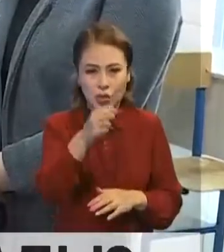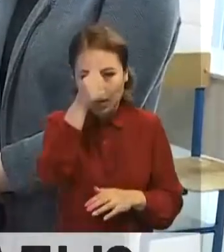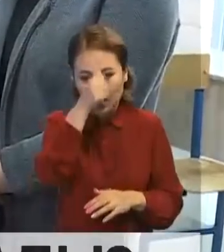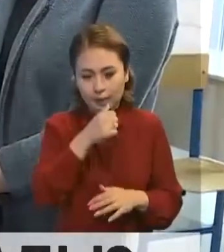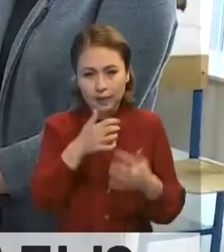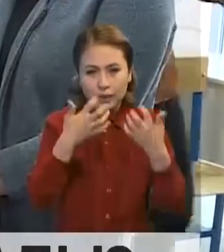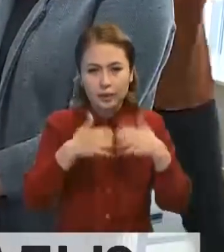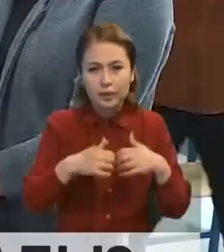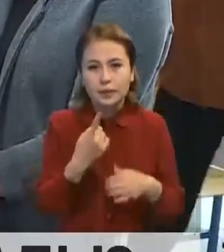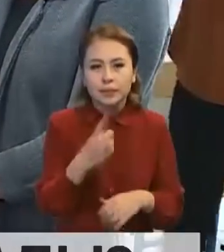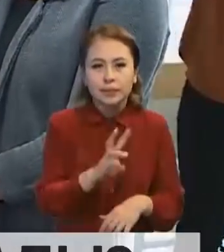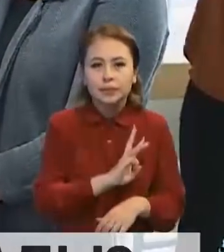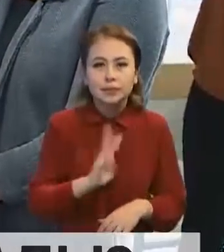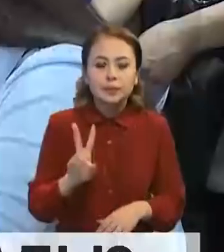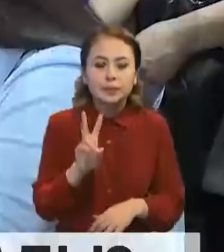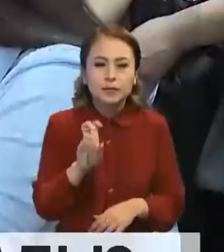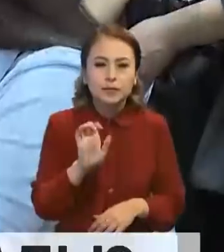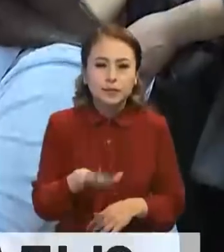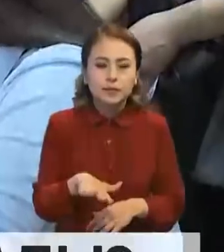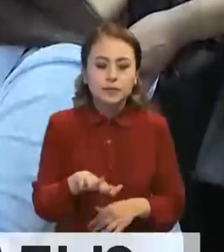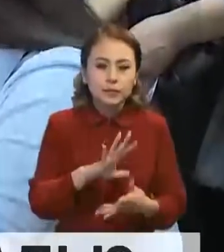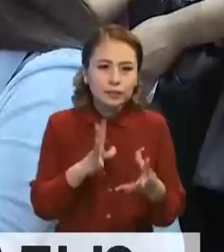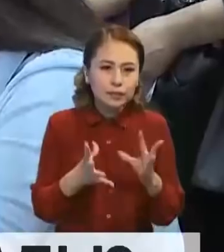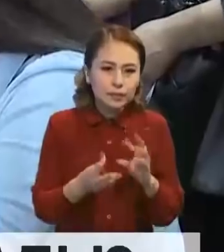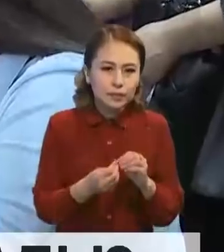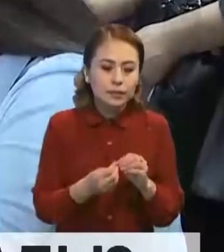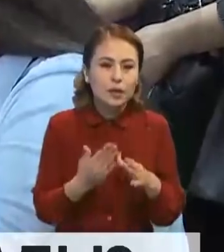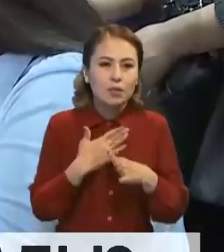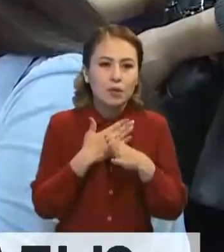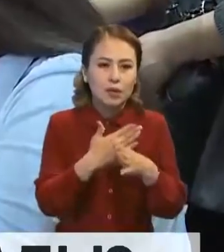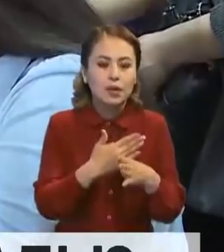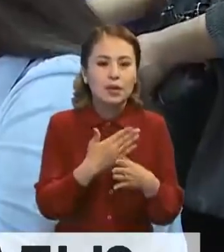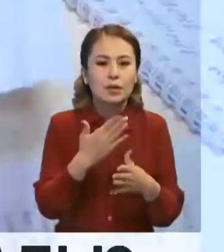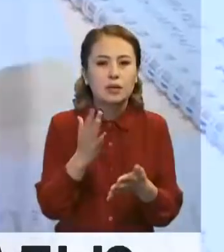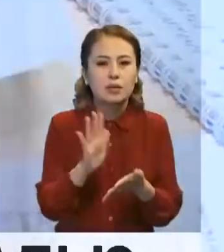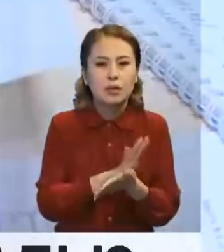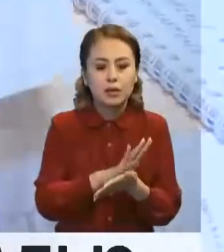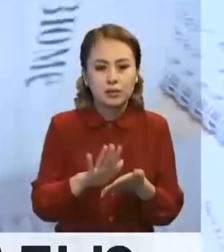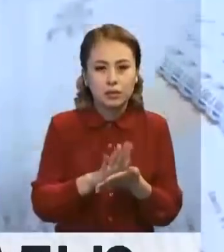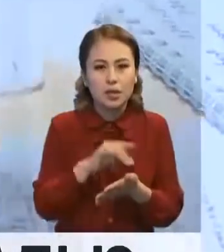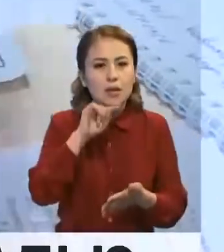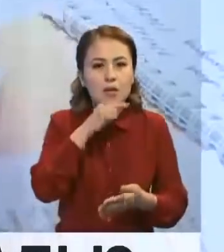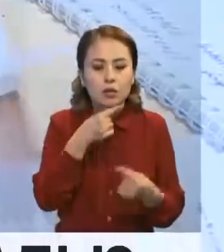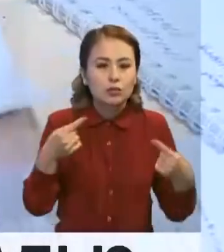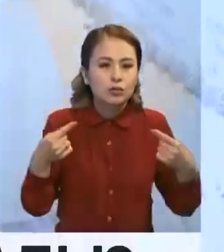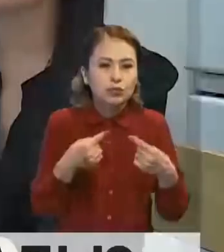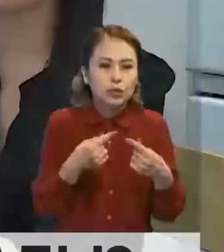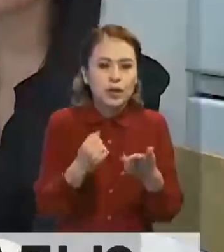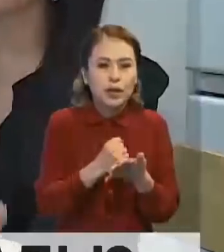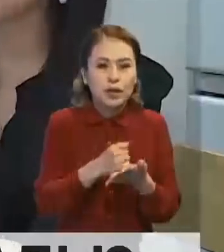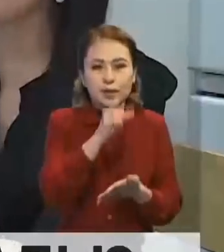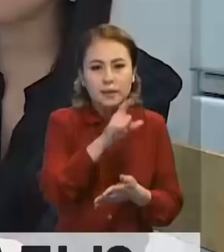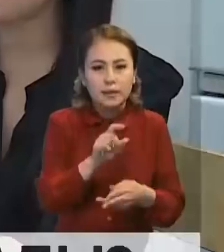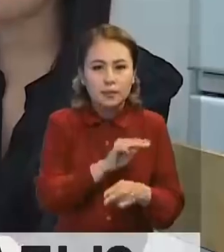көрсеткіш, яғни 1 миллион 200 мың теңге көлемінде қолдау гранттарымен қамтылады. экономикаға нақты қажетті кадрларды